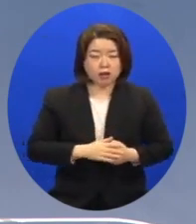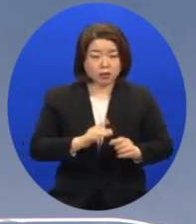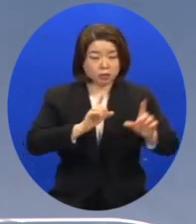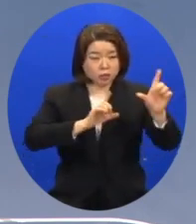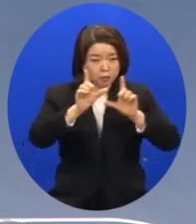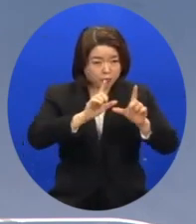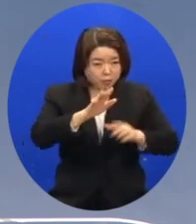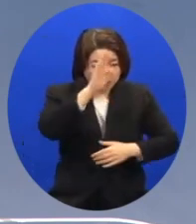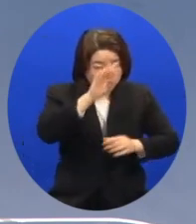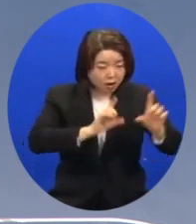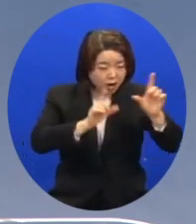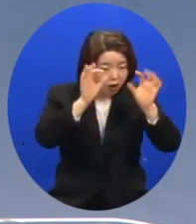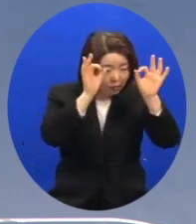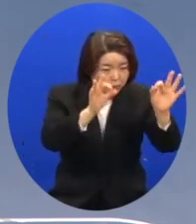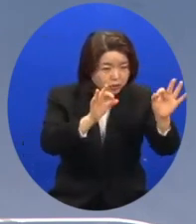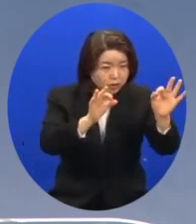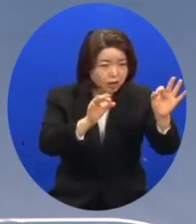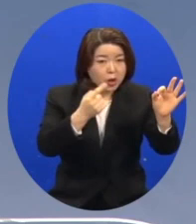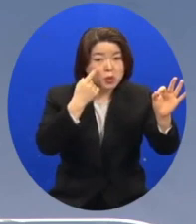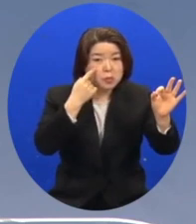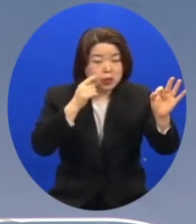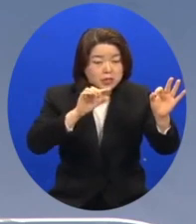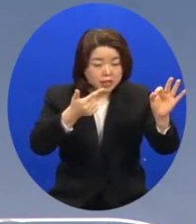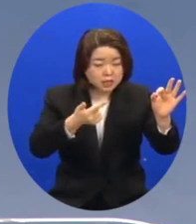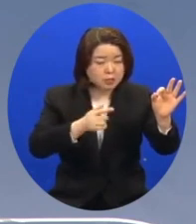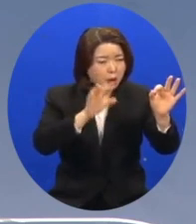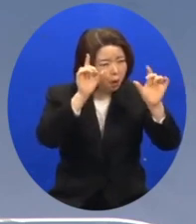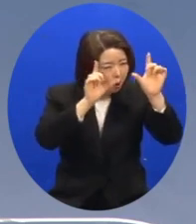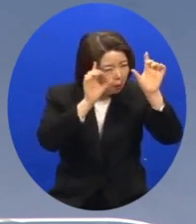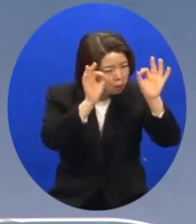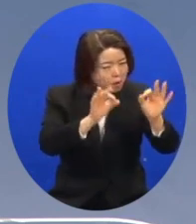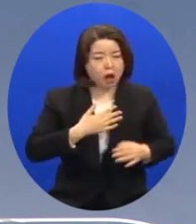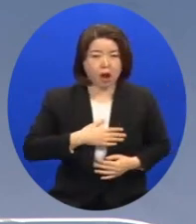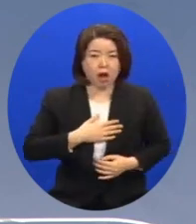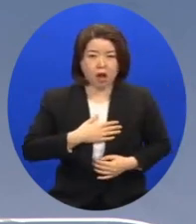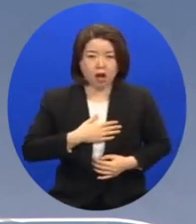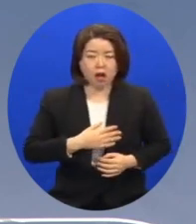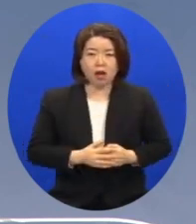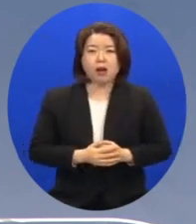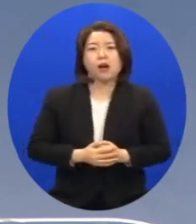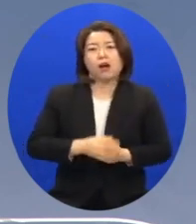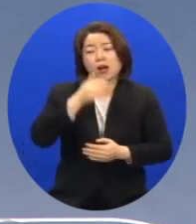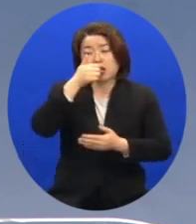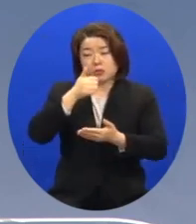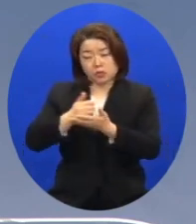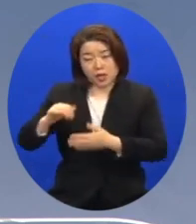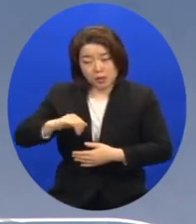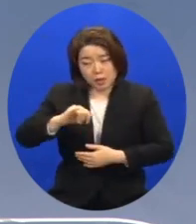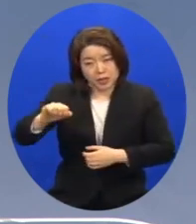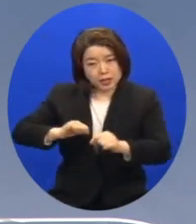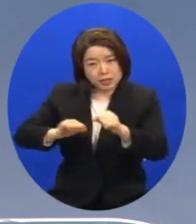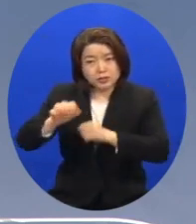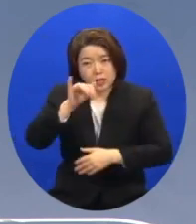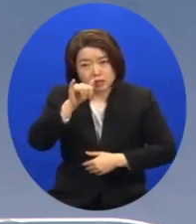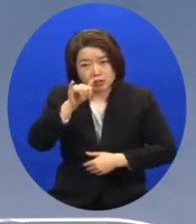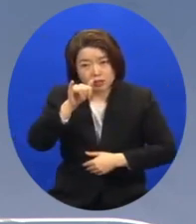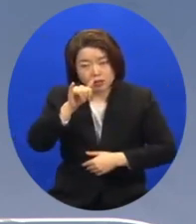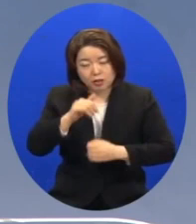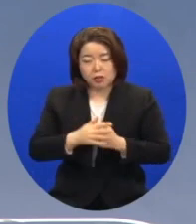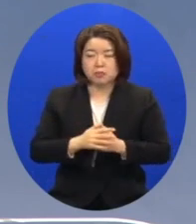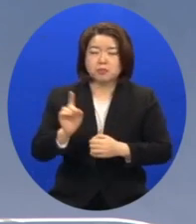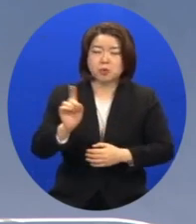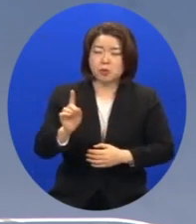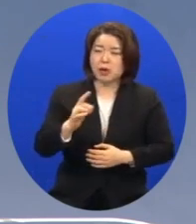보니까 하는가 눈에는 안보이지만 여러분 주위에 - 가 진짜 역사 하고 있나 음란한 것